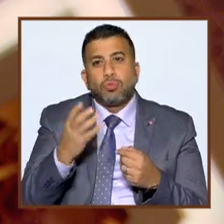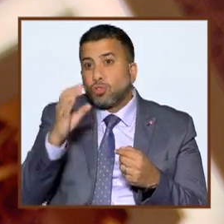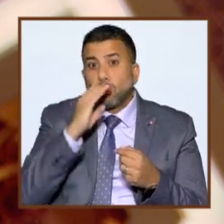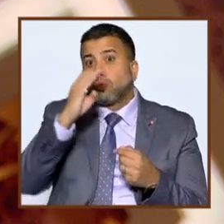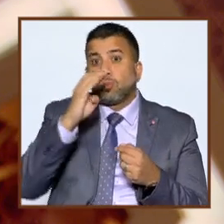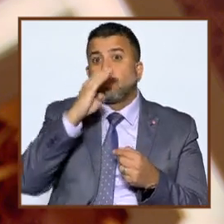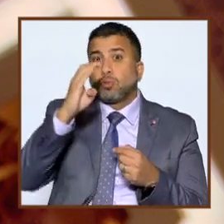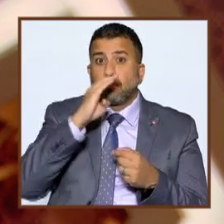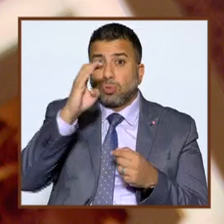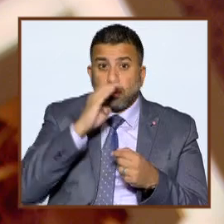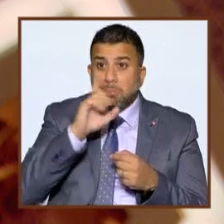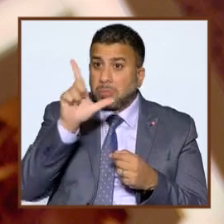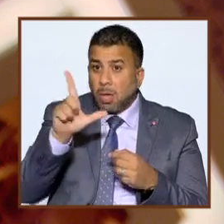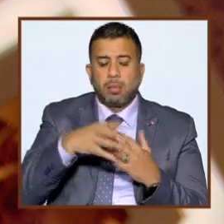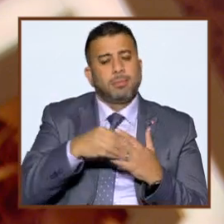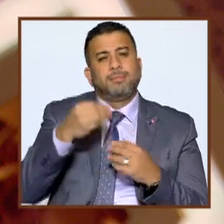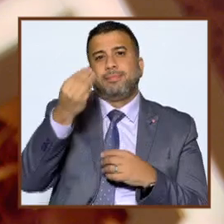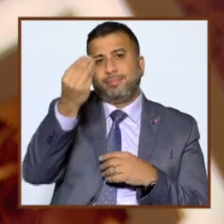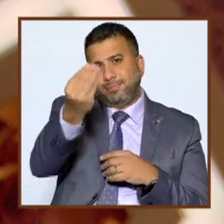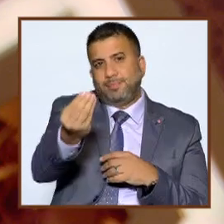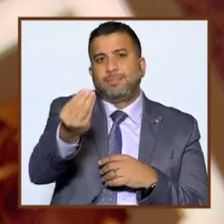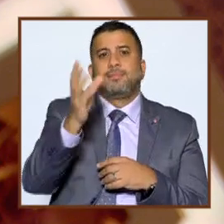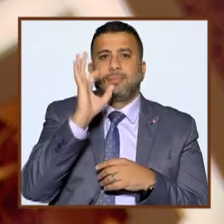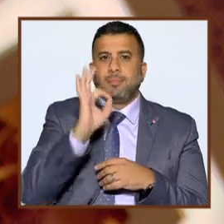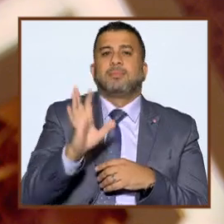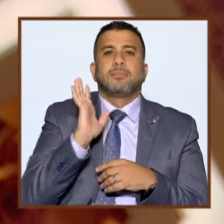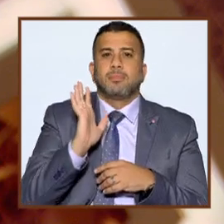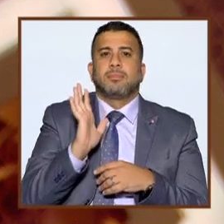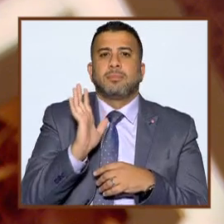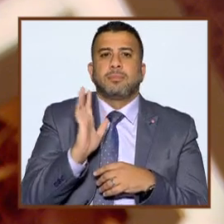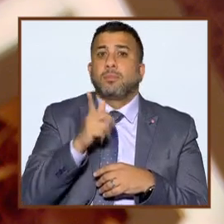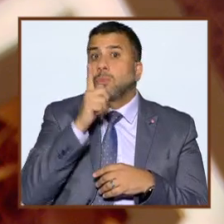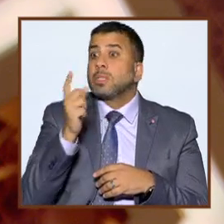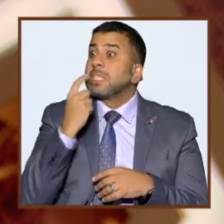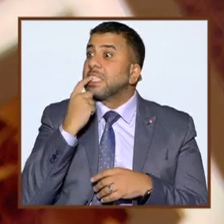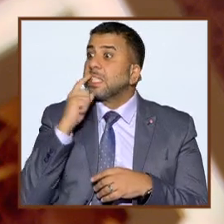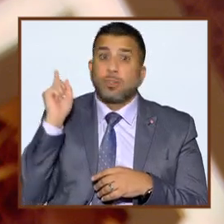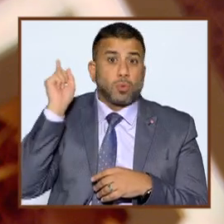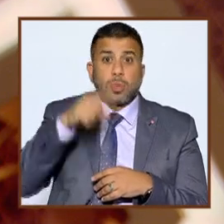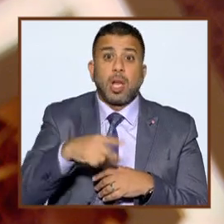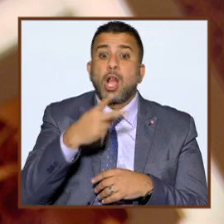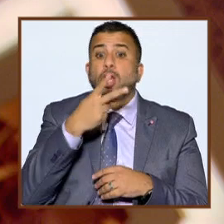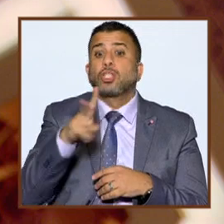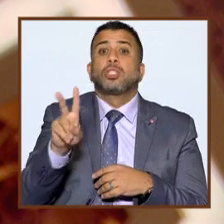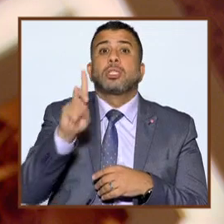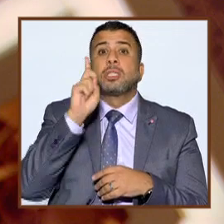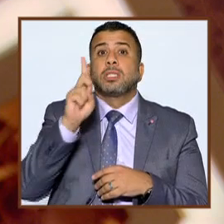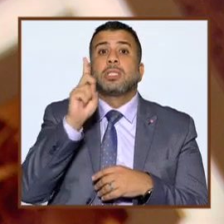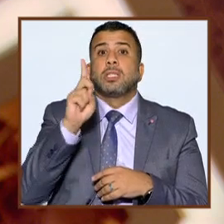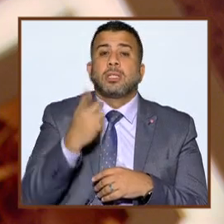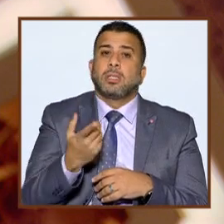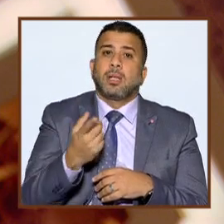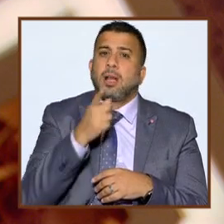النوع الفلاني، خلاص تعطين هي هذا نقول هو الأصل، أما وقد مضى عليه هذا الزمن الطويل وأنت